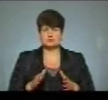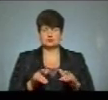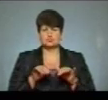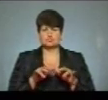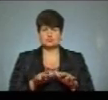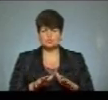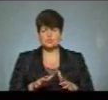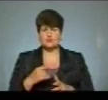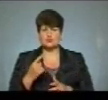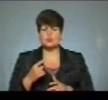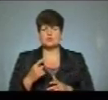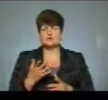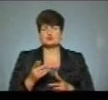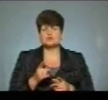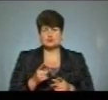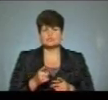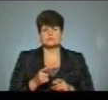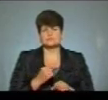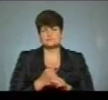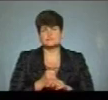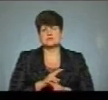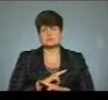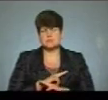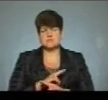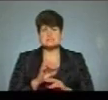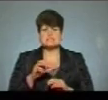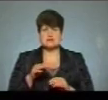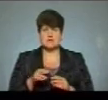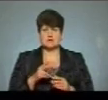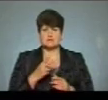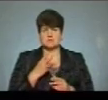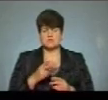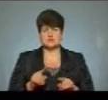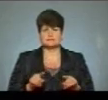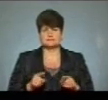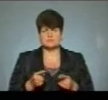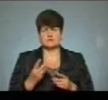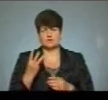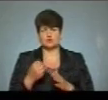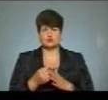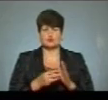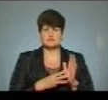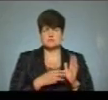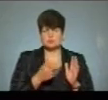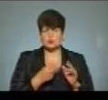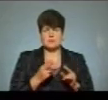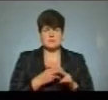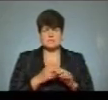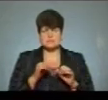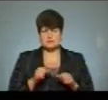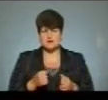керує транспортним засобом, що спричинило загибель. Стаття передбачає ув'язнення на строк від 3 до 8 років без права